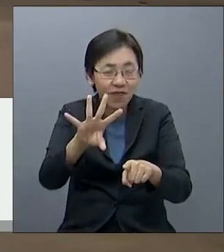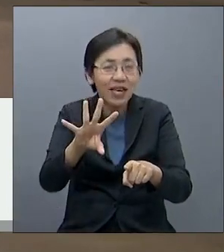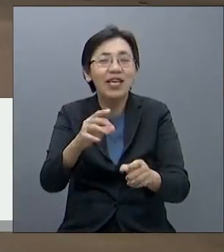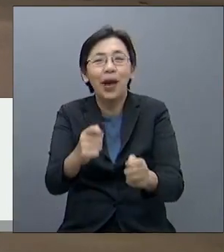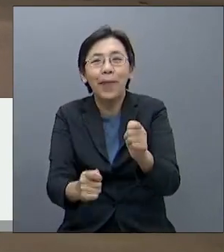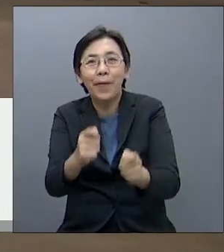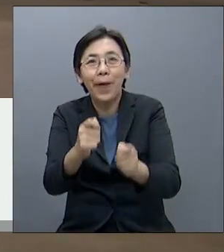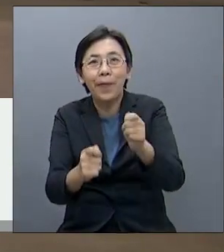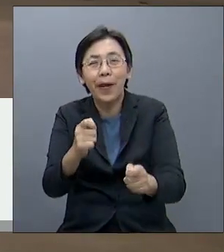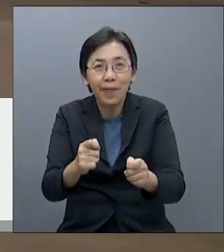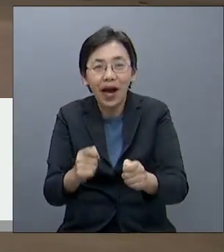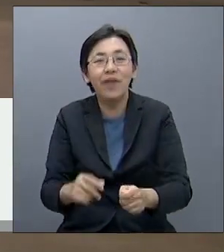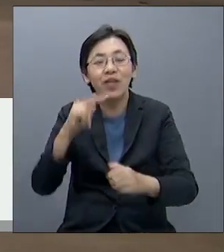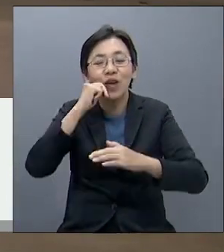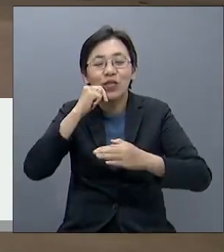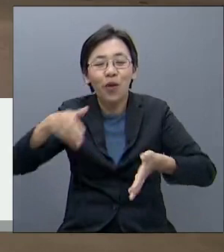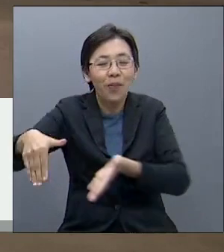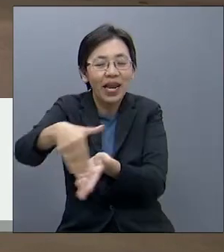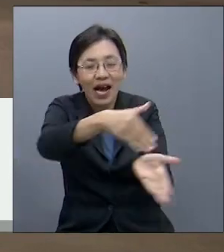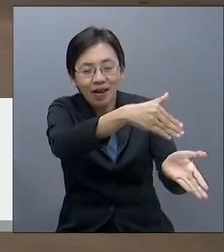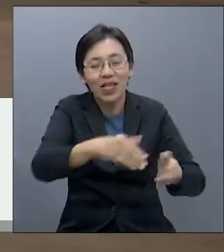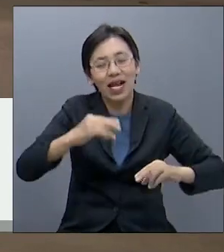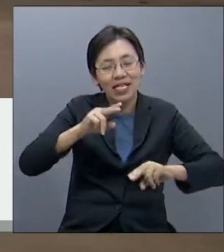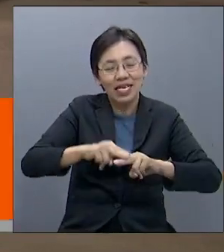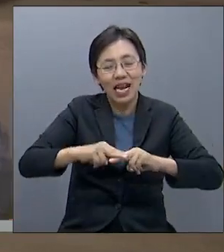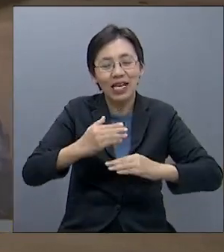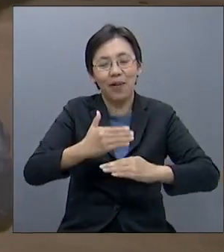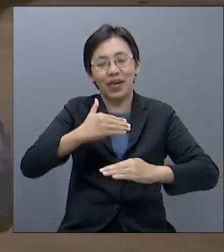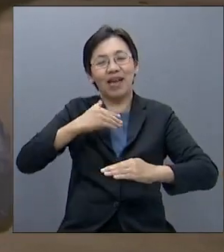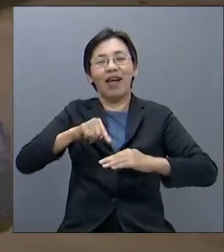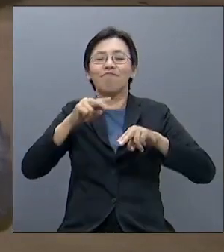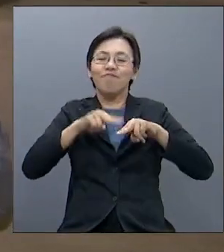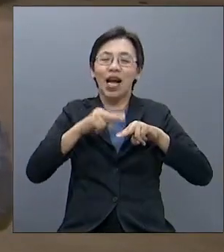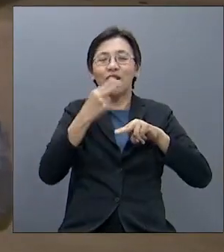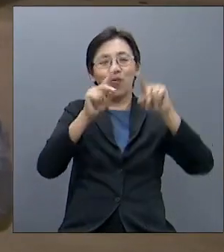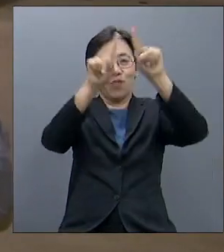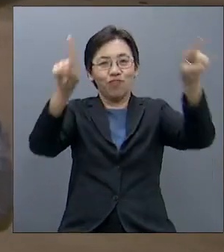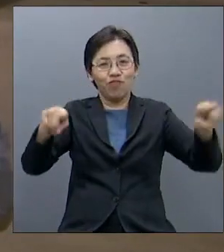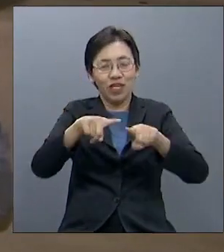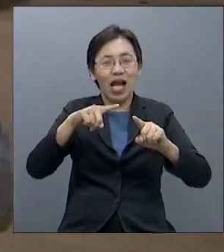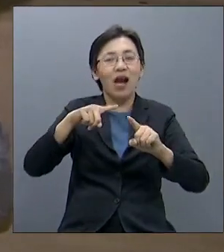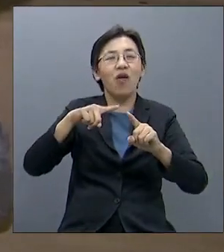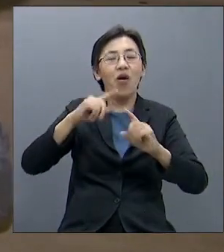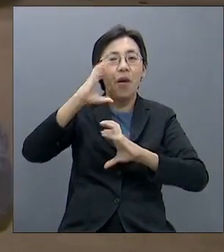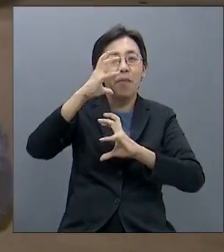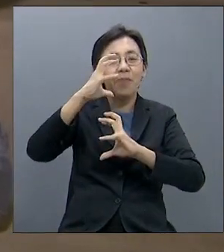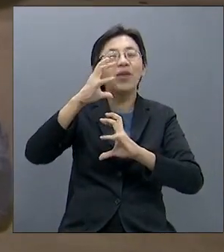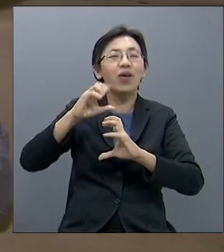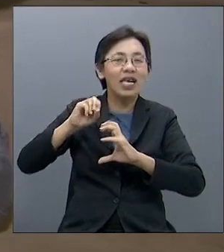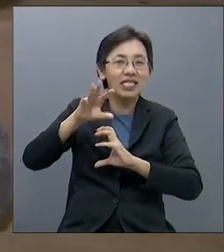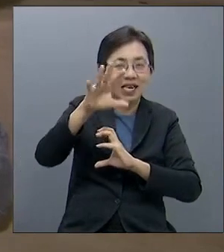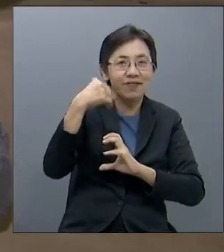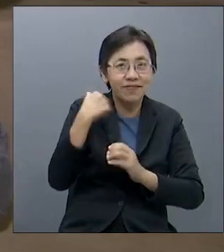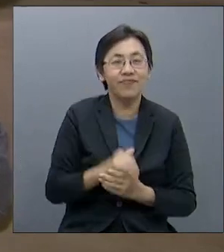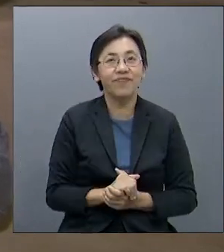างแปลงค่ะก็เป็นครั้งแรกเลยนะคะที่มีบรรยากาศแบบนี้ที่เมืองเพชรค่ะเขาจะกางจอหนังไว้อีกฝั่งนึงของแม่น้ำนะคะส่วนอีกฝั่งนึง